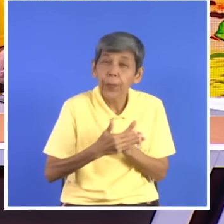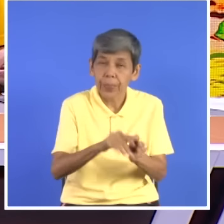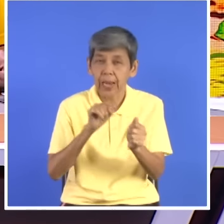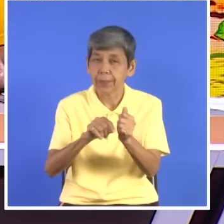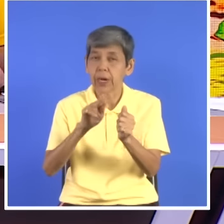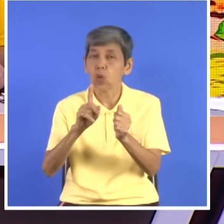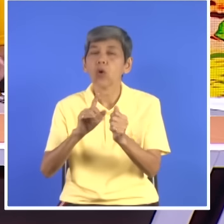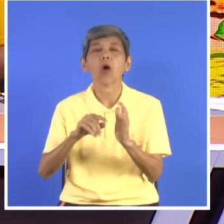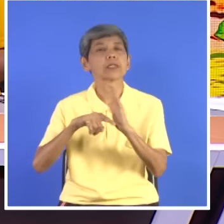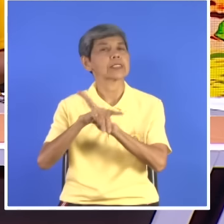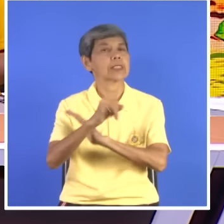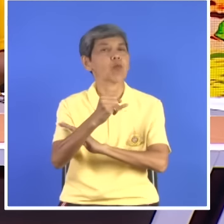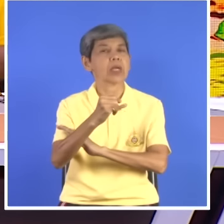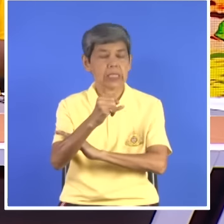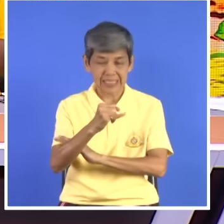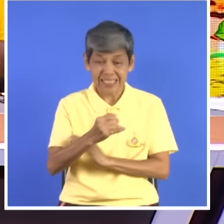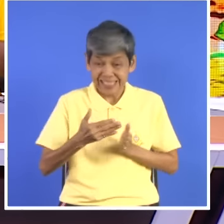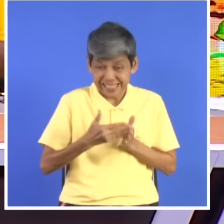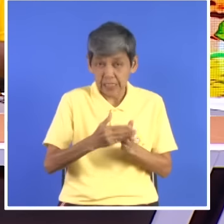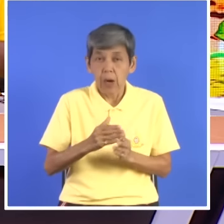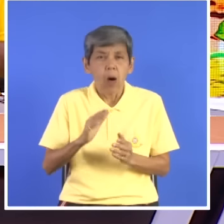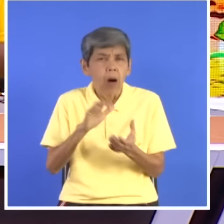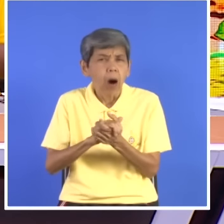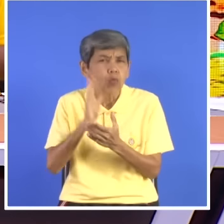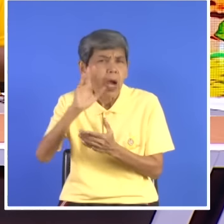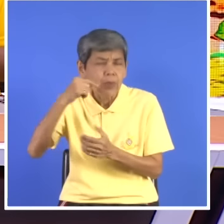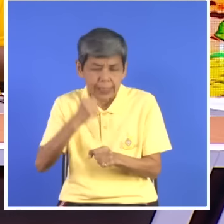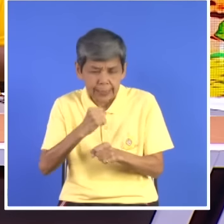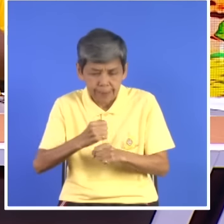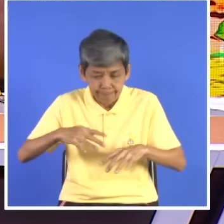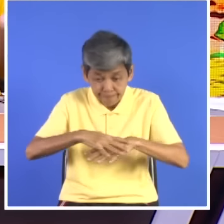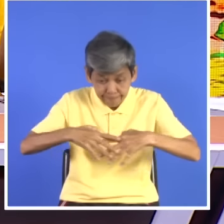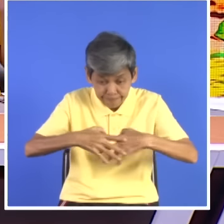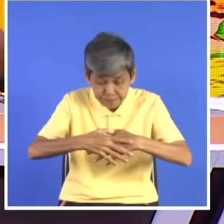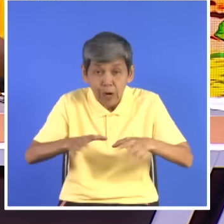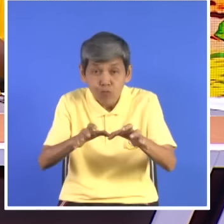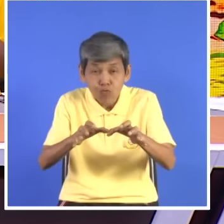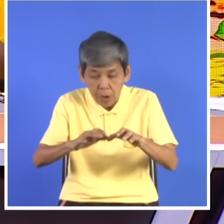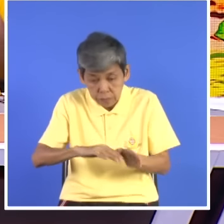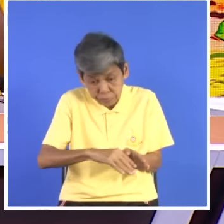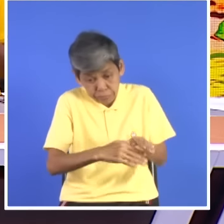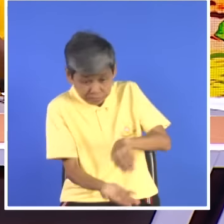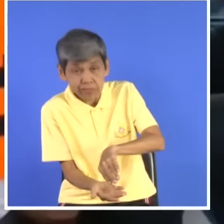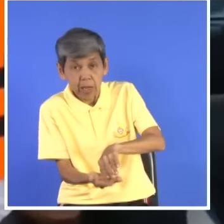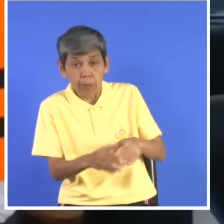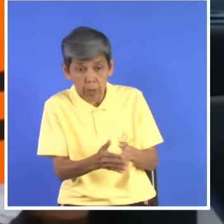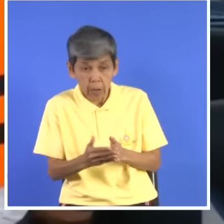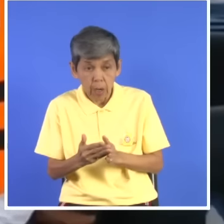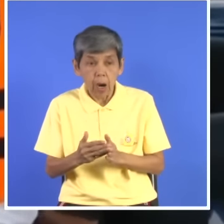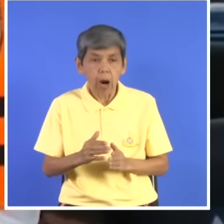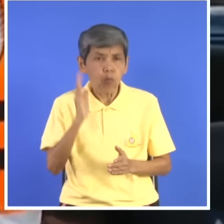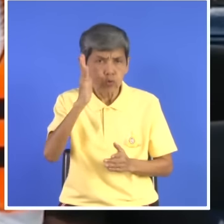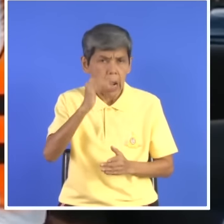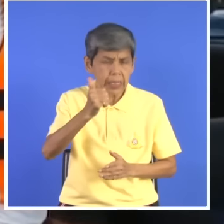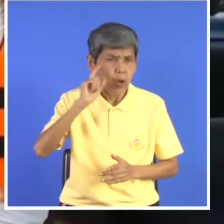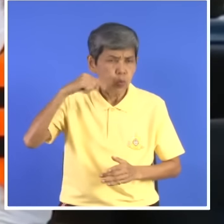งจังหวัดจันทบุรีแล้วทำให้2หัวเมียที่เขาไปวางอวนดักปูค่ะคือเรือมันคว่ำอ่ะคุณผู้ชมหัวเนี่ยรอดตอนแรก